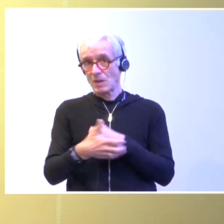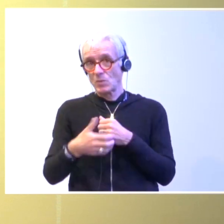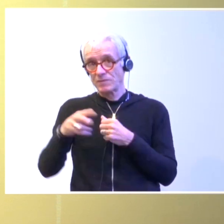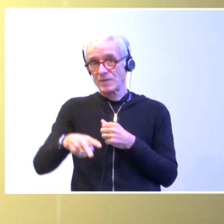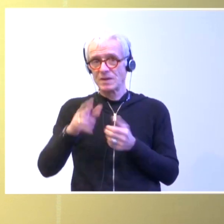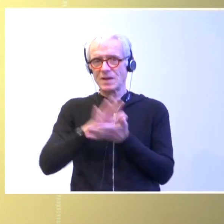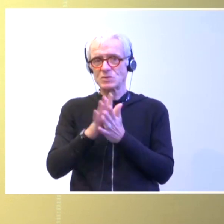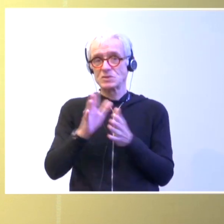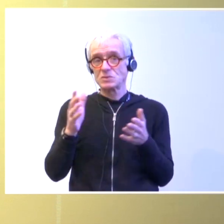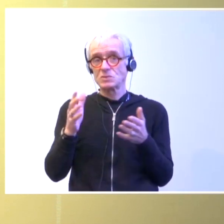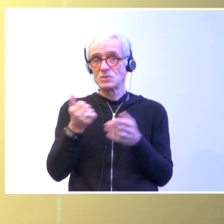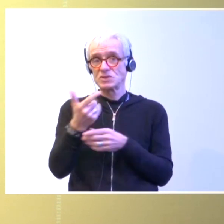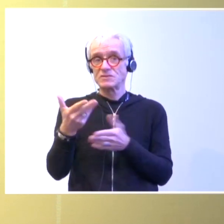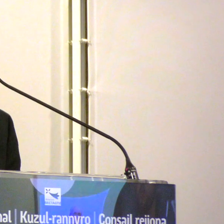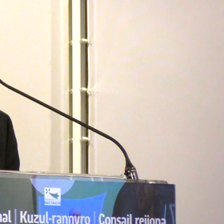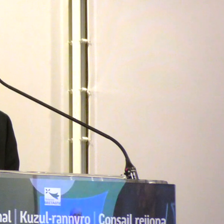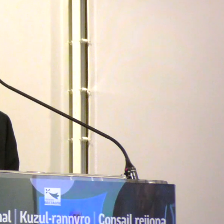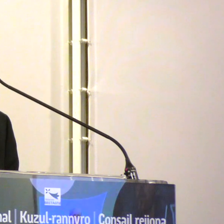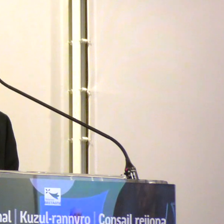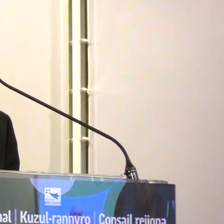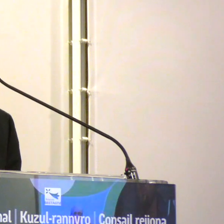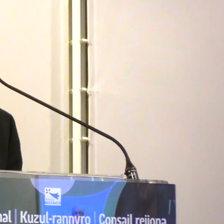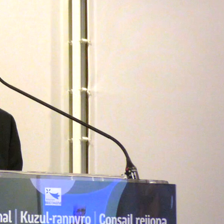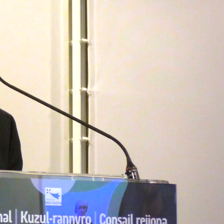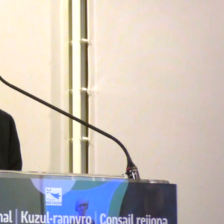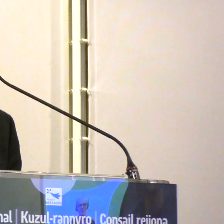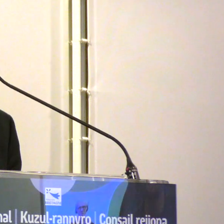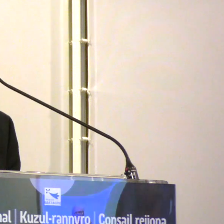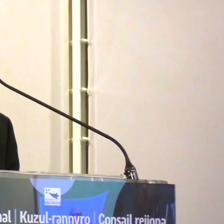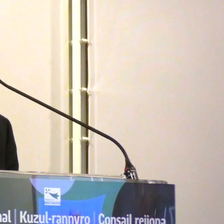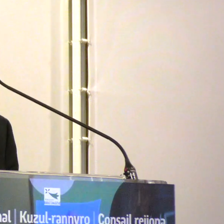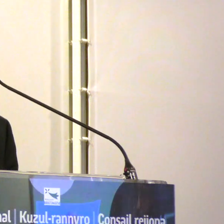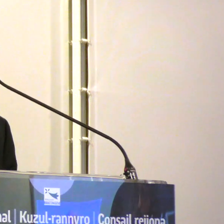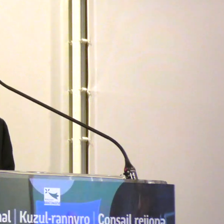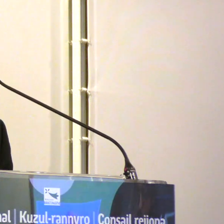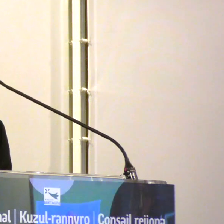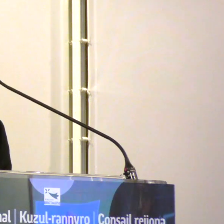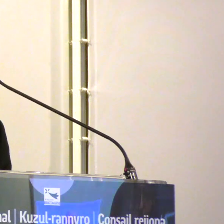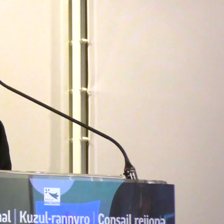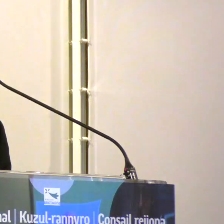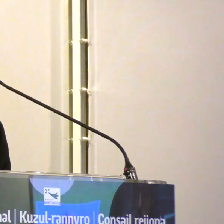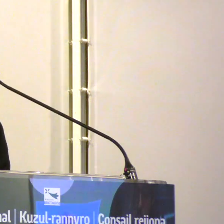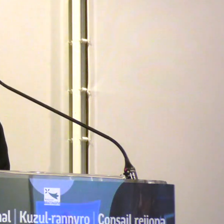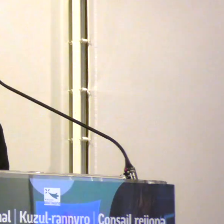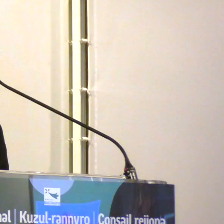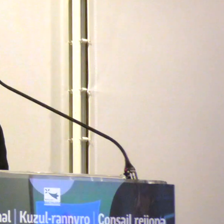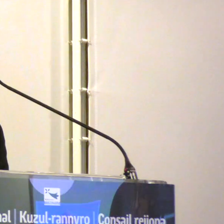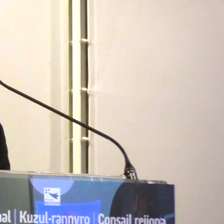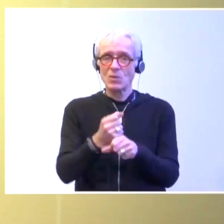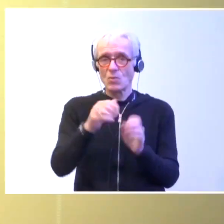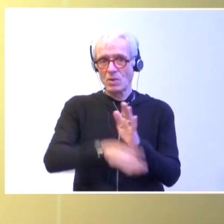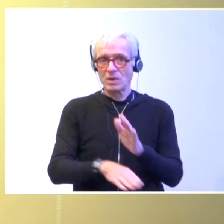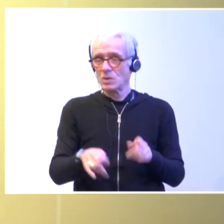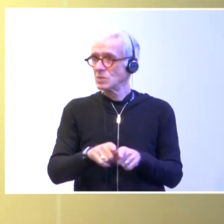chiffres des associations montrent bien cela, la moitié des bénéficiaires des restructurés ont moins de 25 ans, et toutes les associations